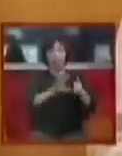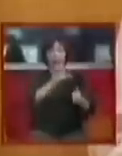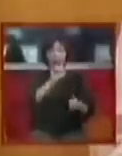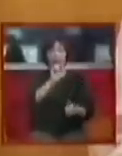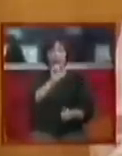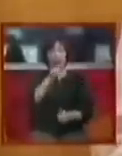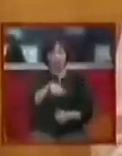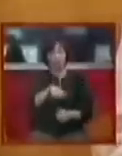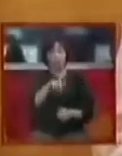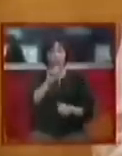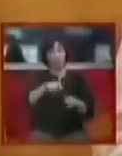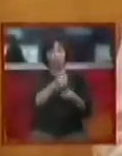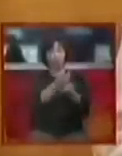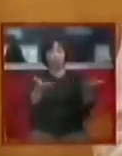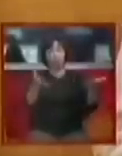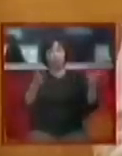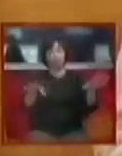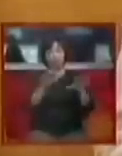CARP.